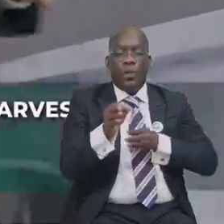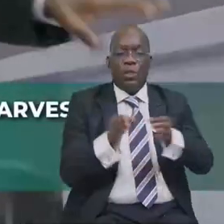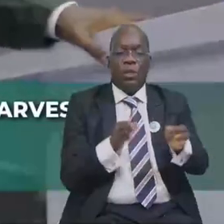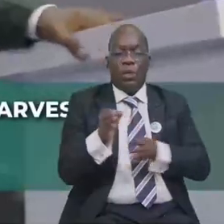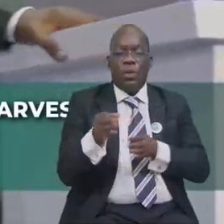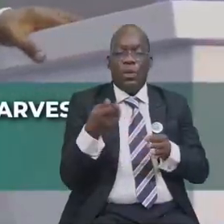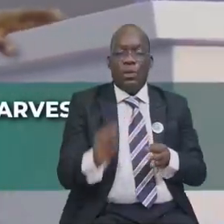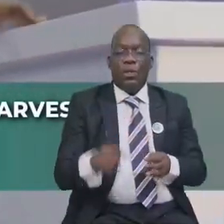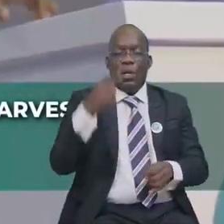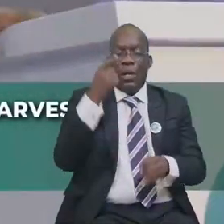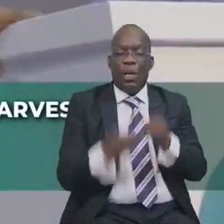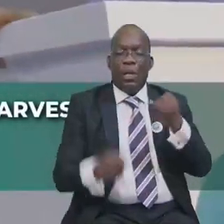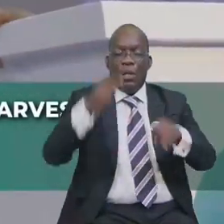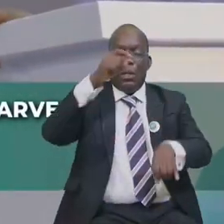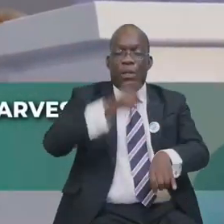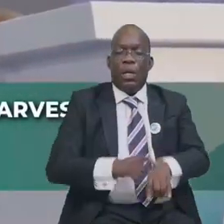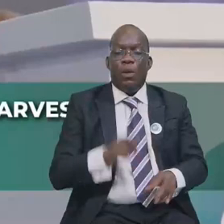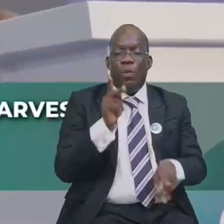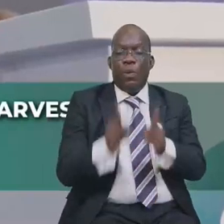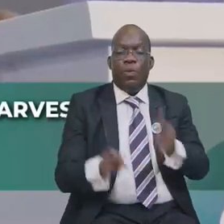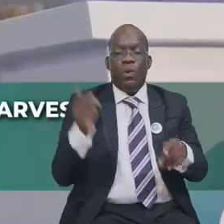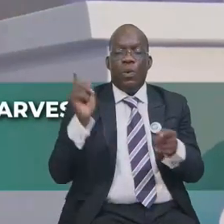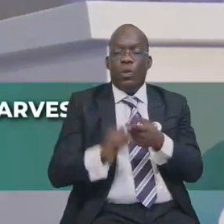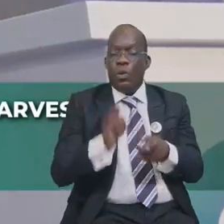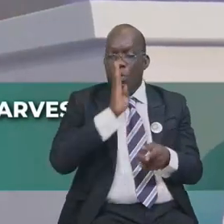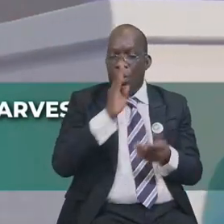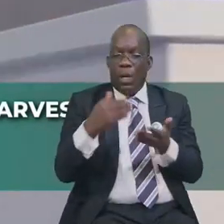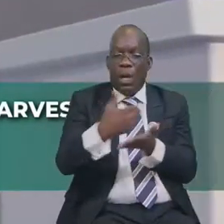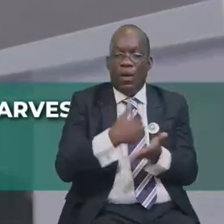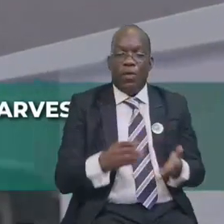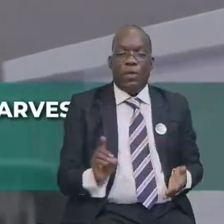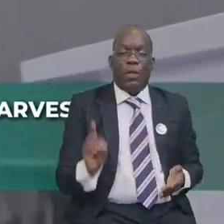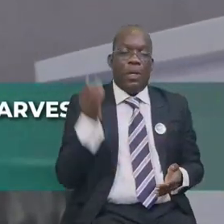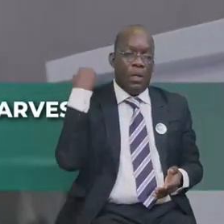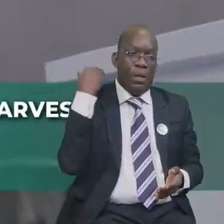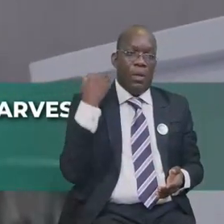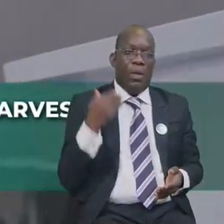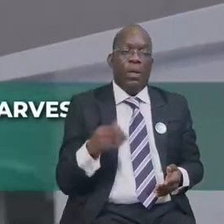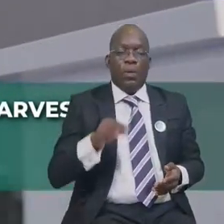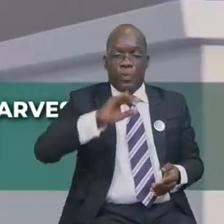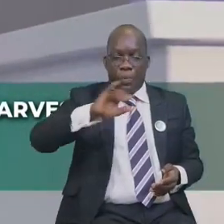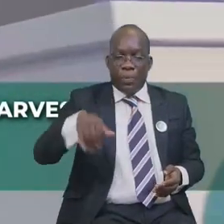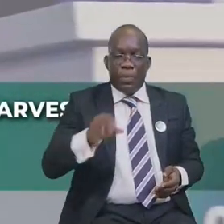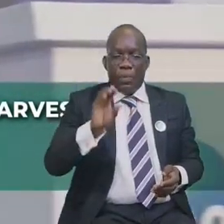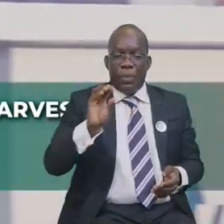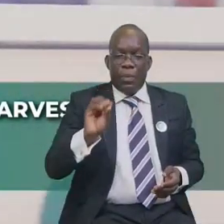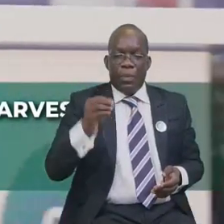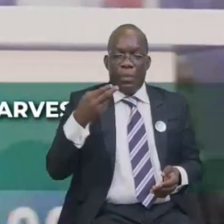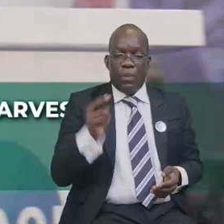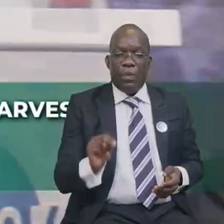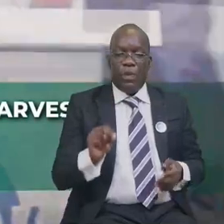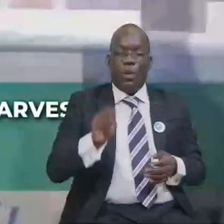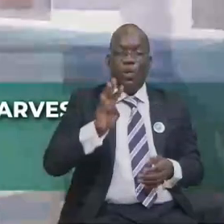Décrire le peuple, la population de la fin des temps à moissonner. En Jean chapitre 4, verset